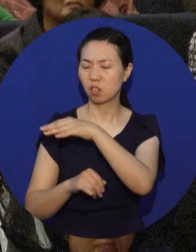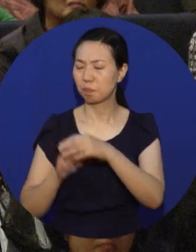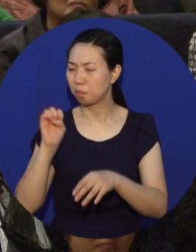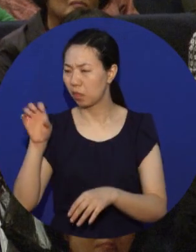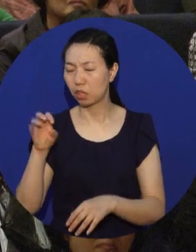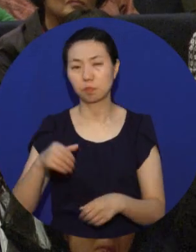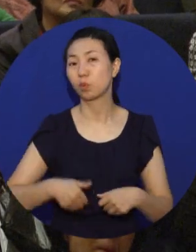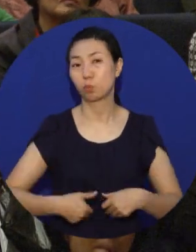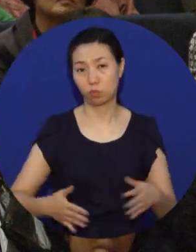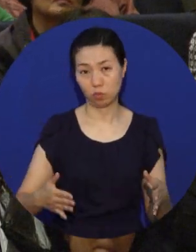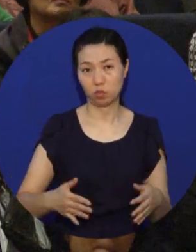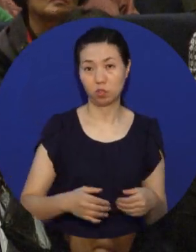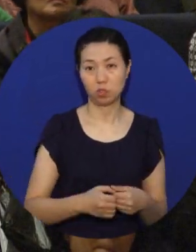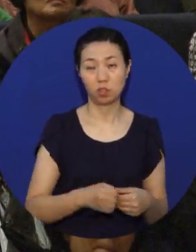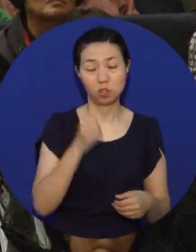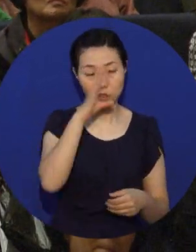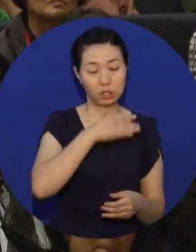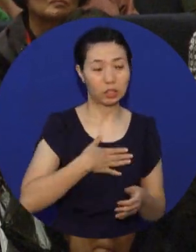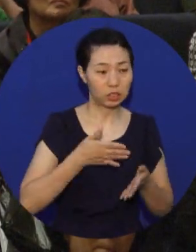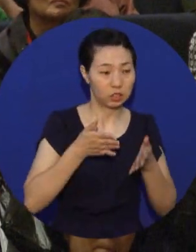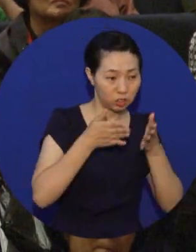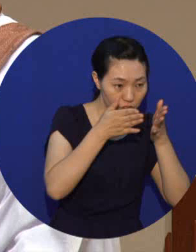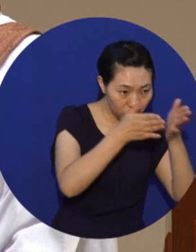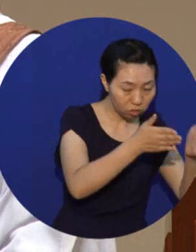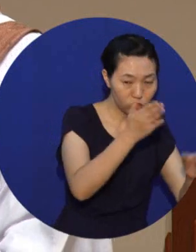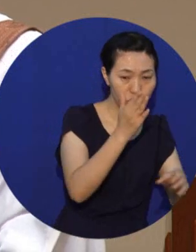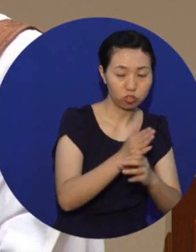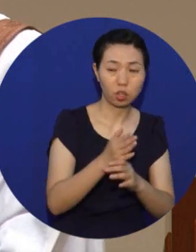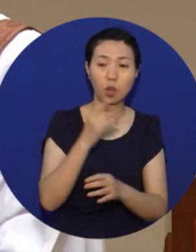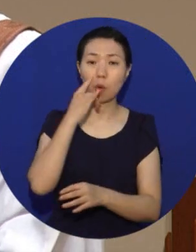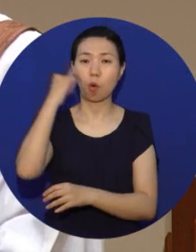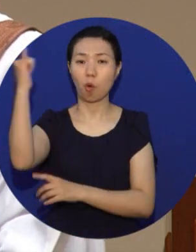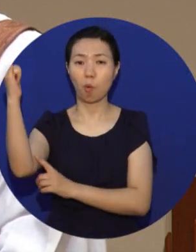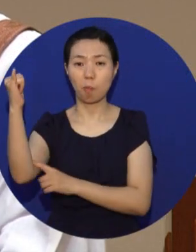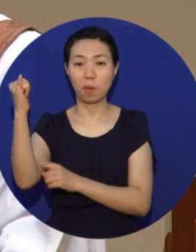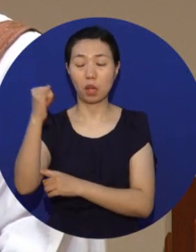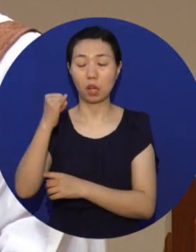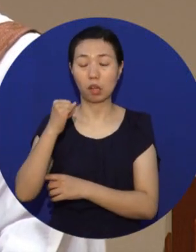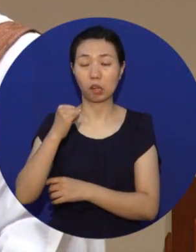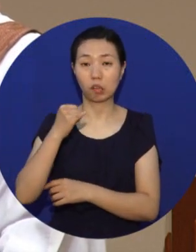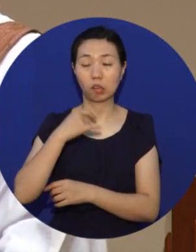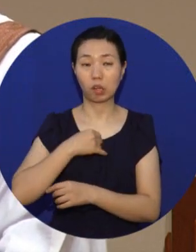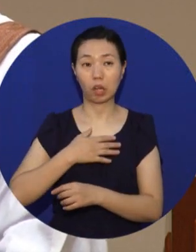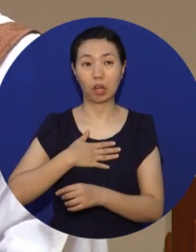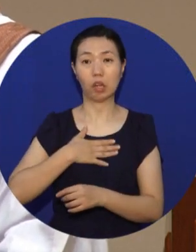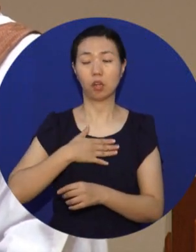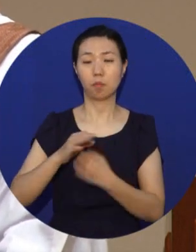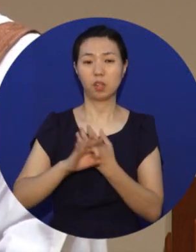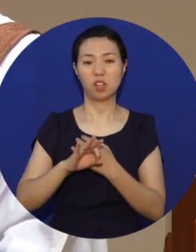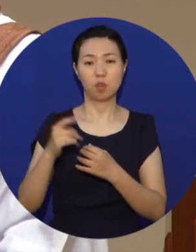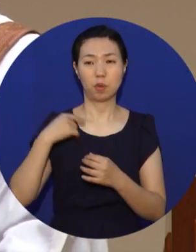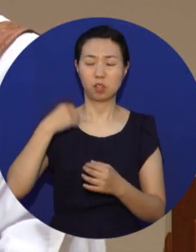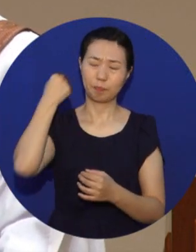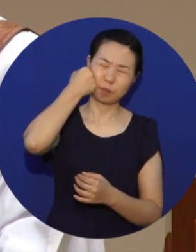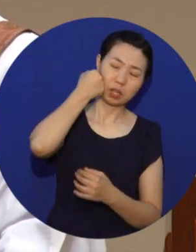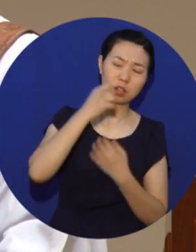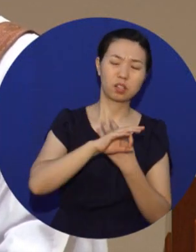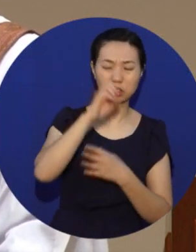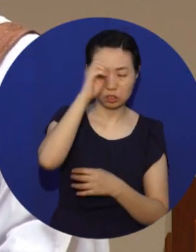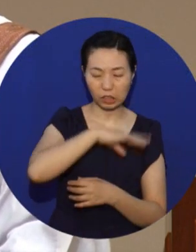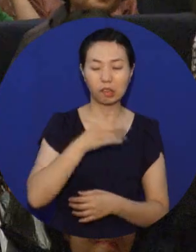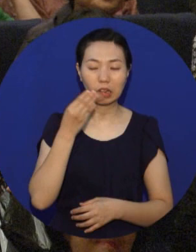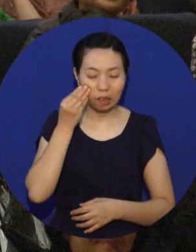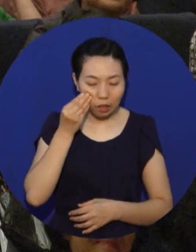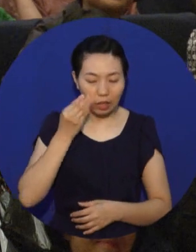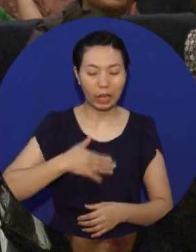그냥 모르면 모른 대로 가다가 알려지면 알려진 대로 가고 뭐 속였다 그러면 죄송하다고 가서 엎드려 절하고 때리면 한 대 맞고 그러면